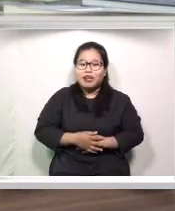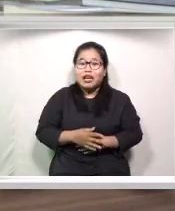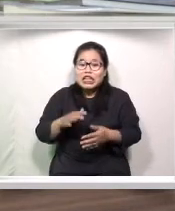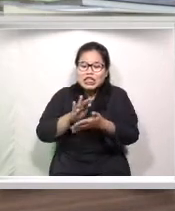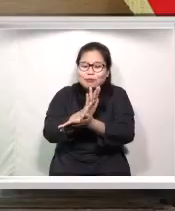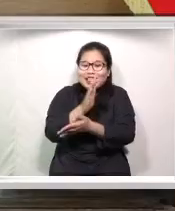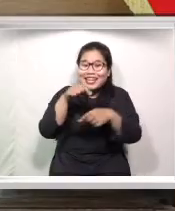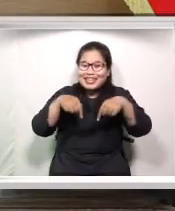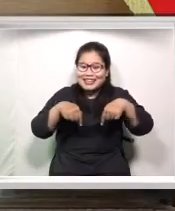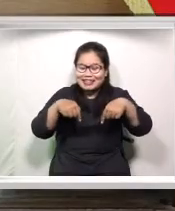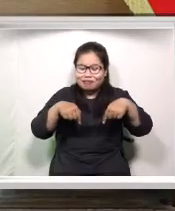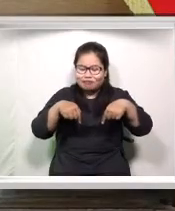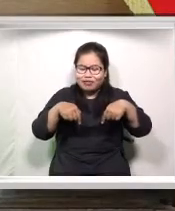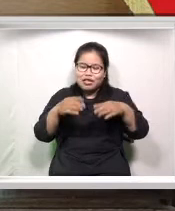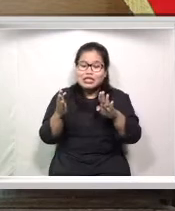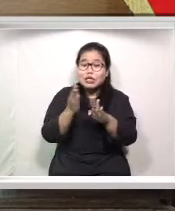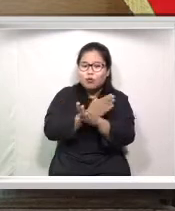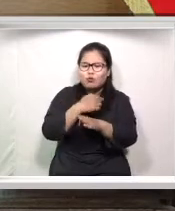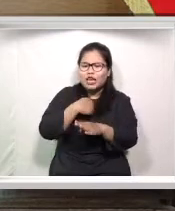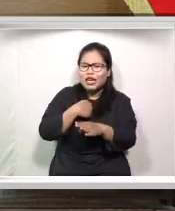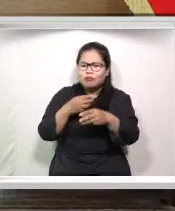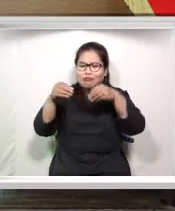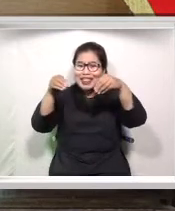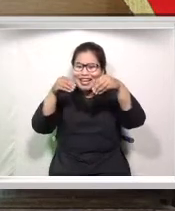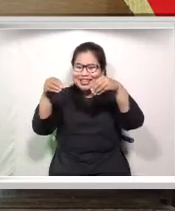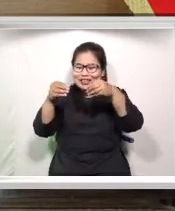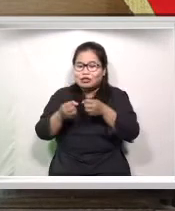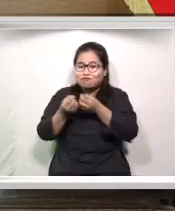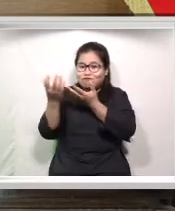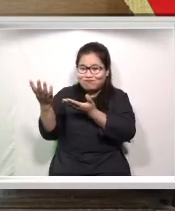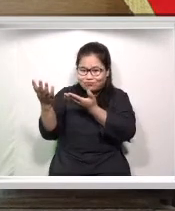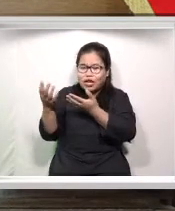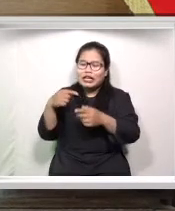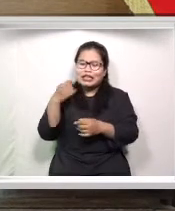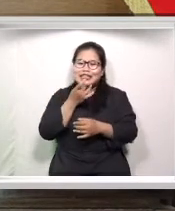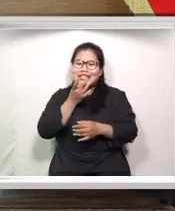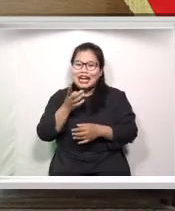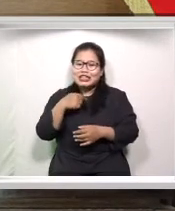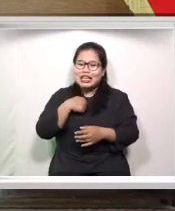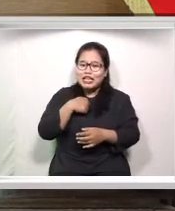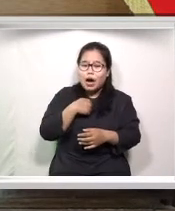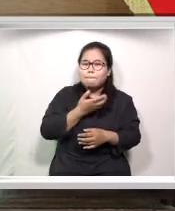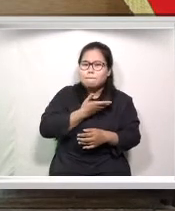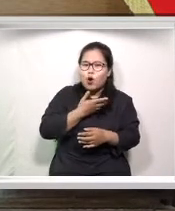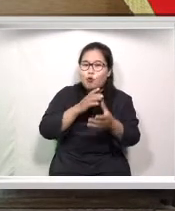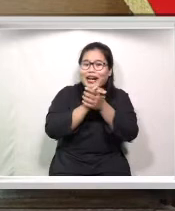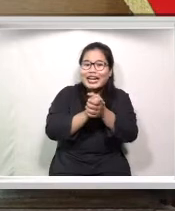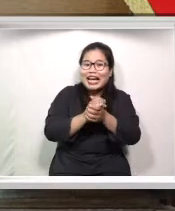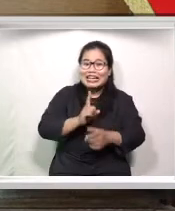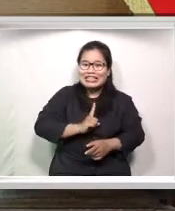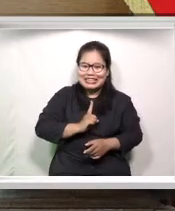Pada kesempatan ini, sebelum kami memberikan pembekalan materi, izinkan kami untuk memperkenalkan diri